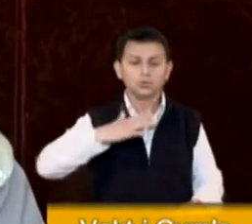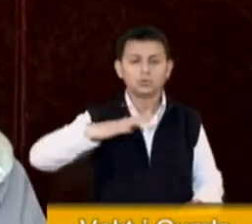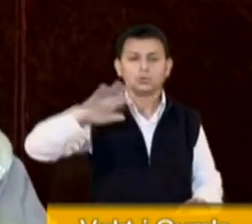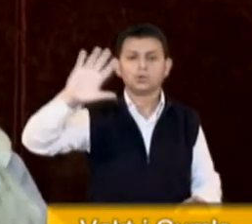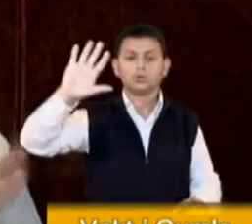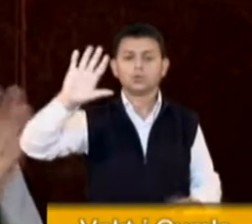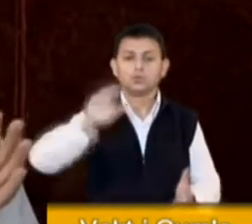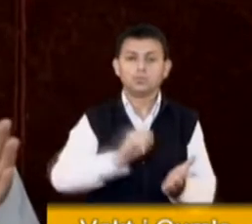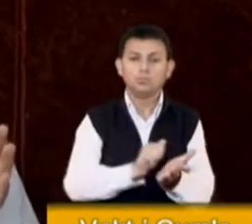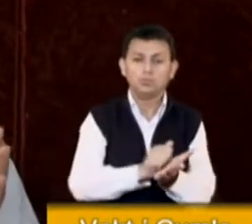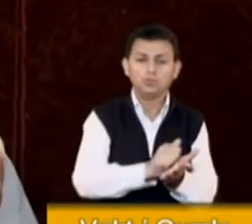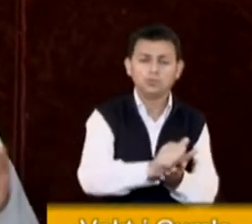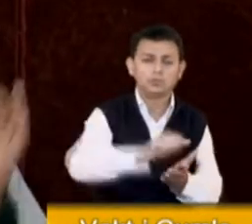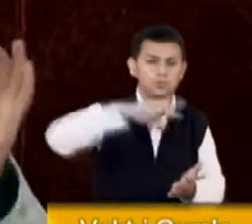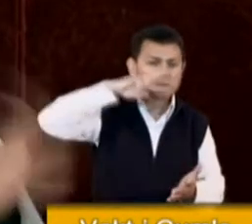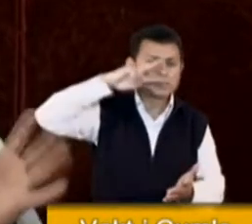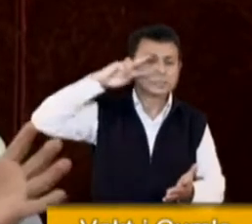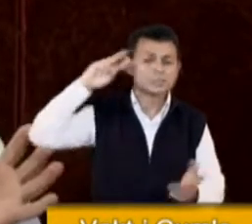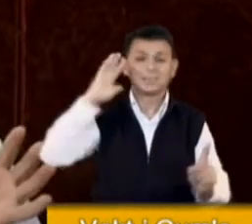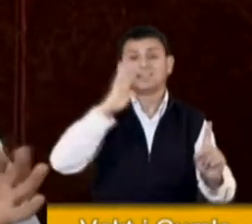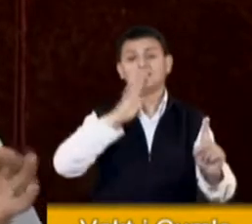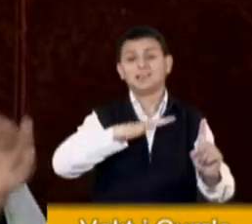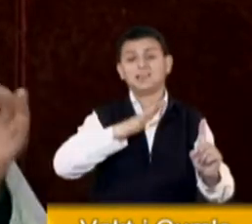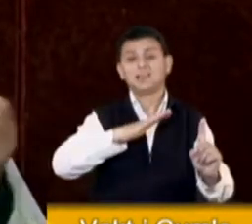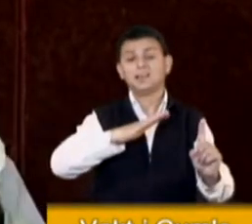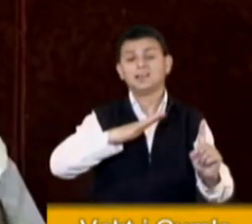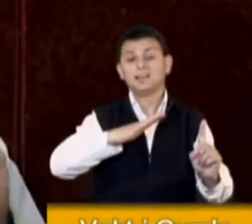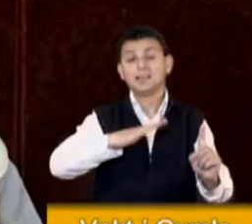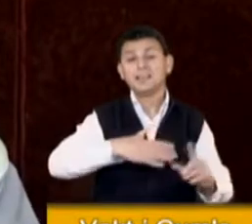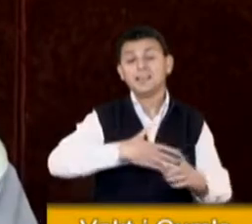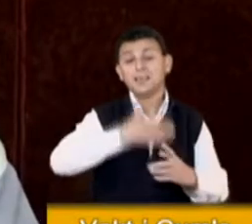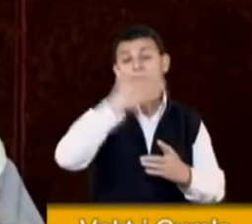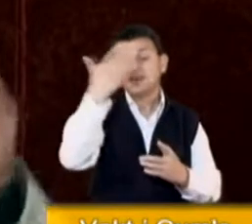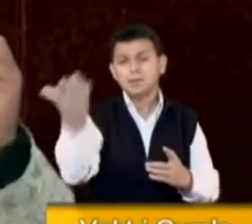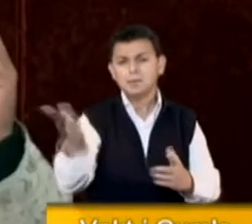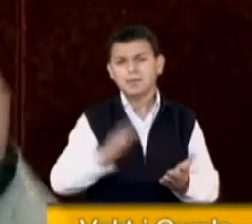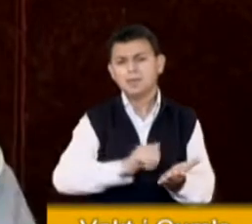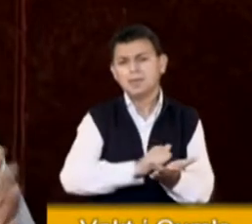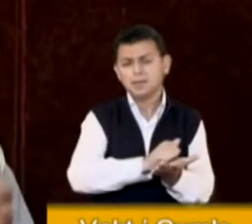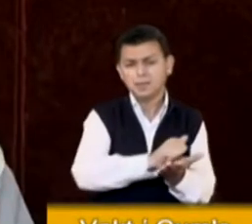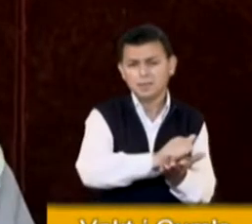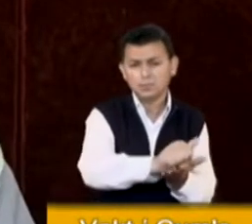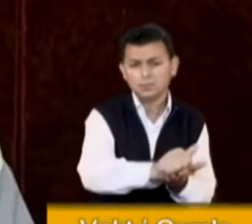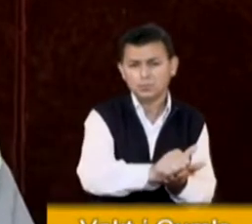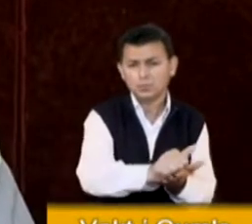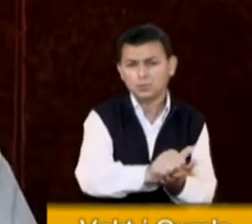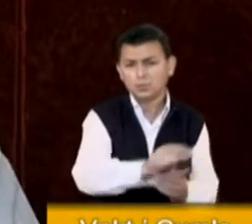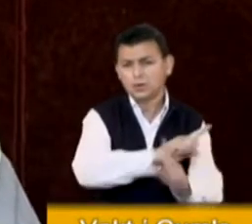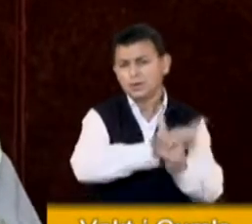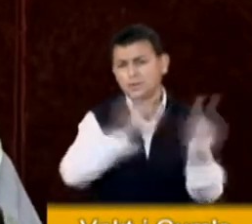yoktur. Bütün sahte ilahları, çarşı ilahlarını, ilahlaştırılmış her türlü